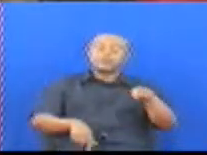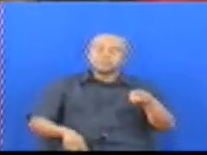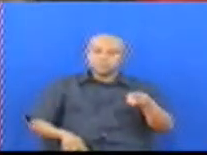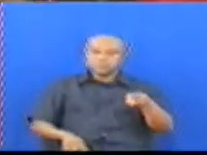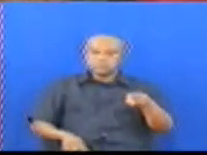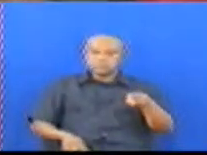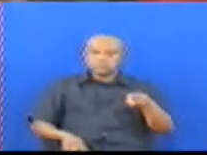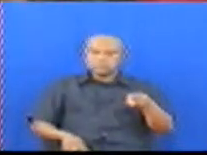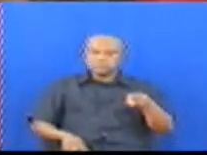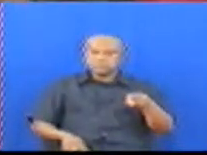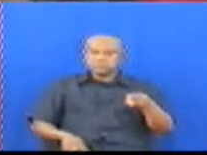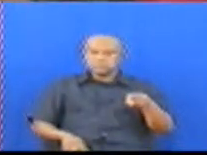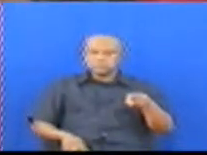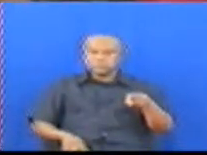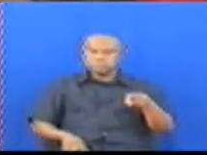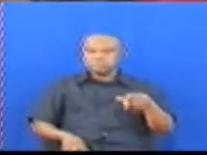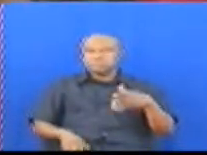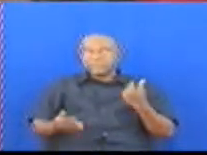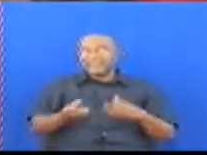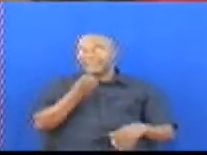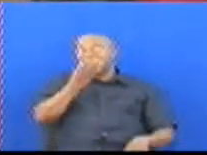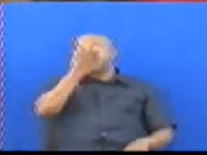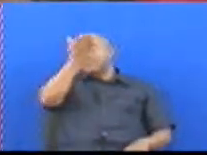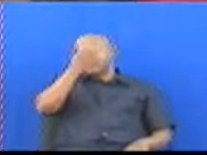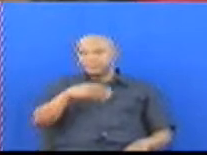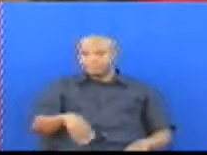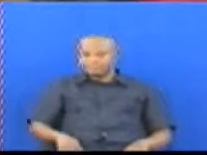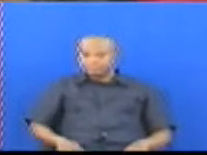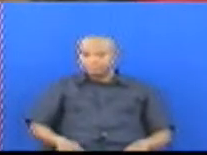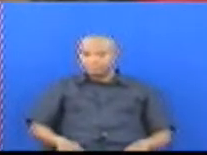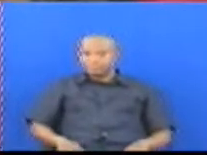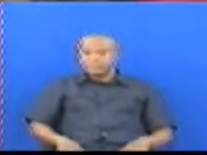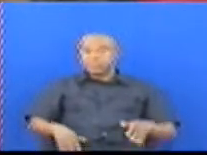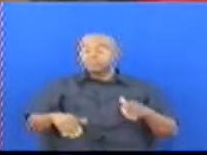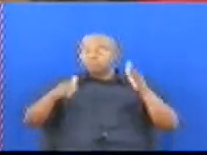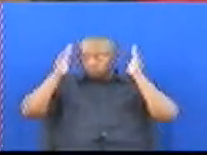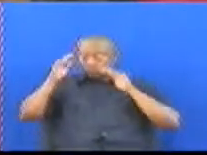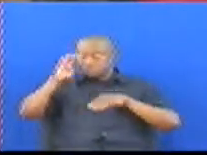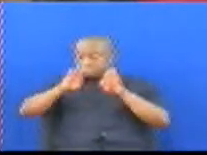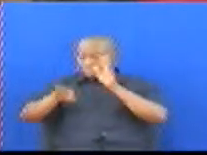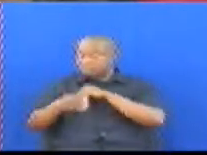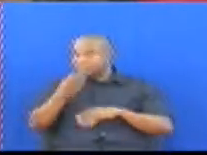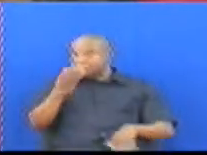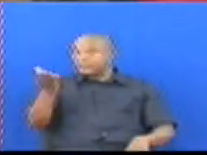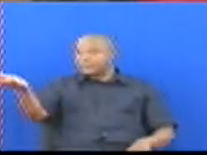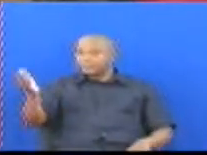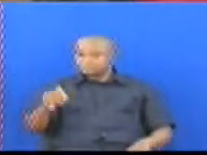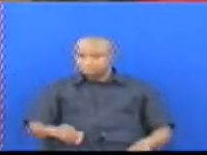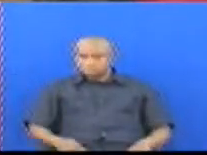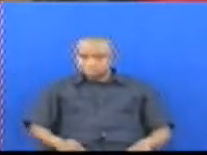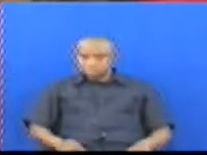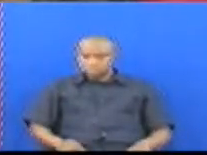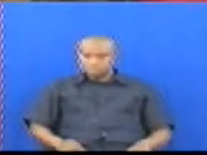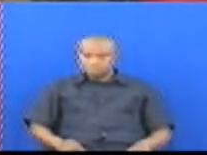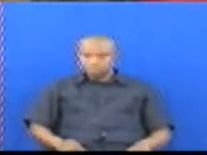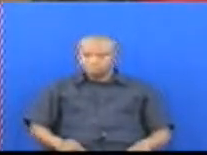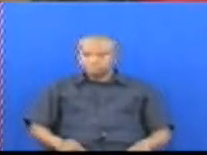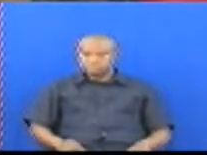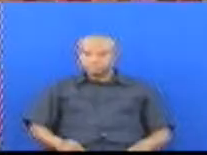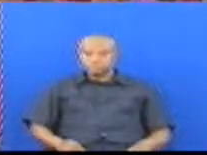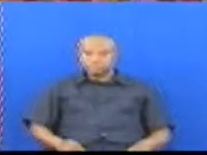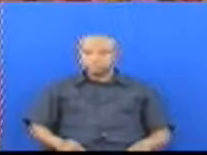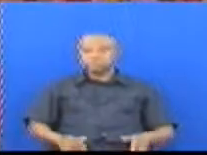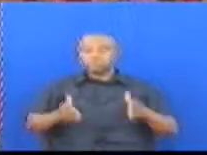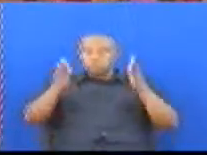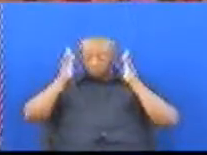mahakama imeamrishwa na sheria. Imeamrishwa na sheria kwamba itaifisha hiyo mifugo. Mheshimiwa Ndaki,